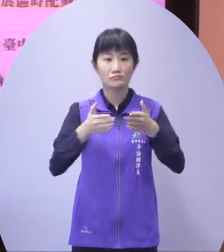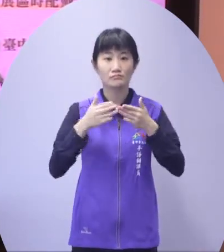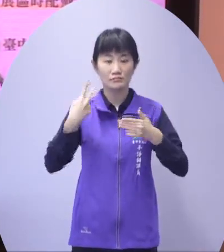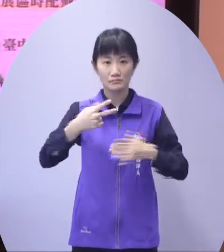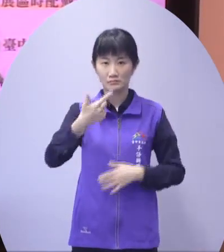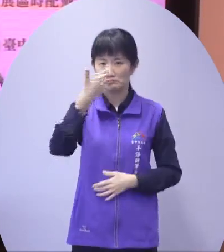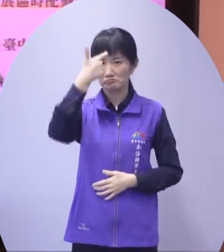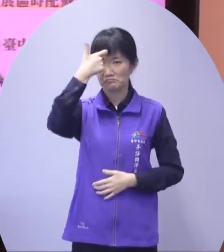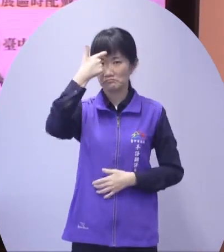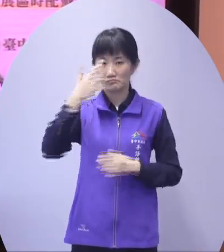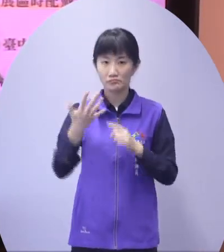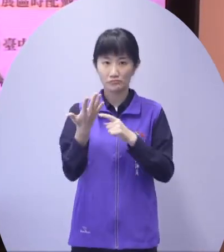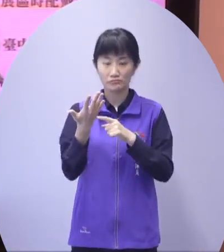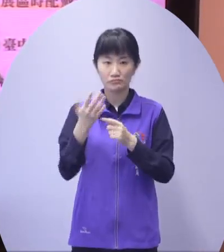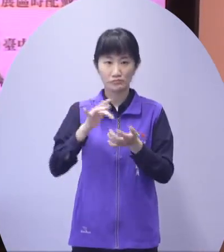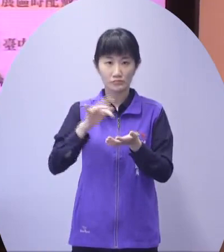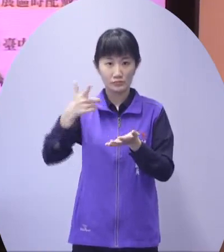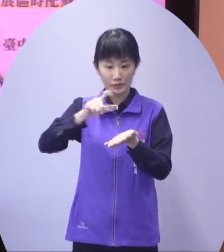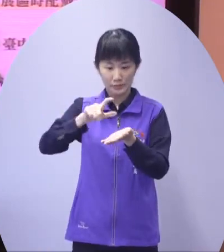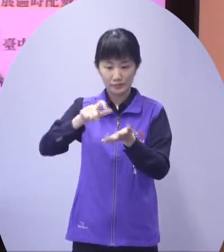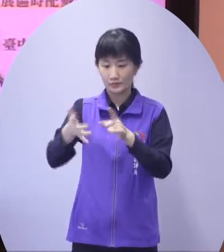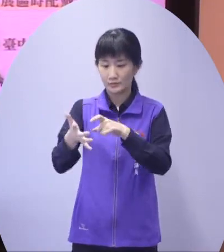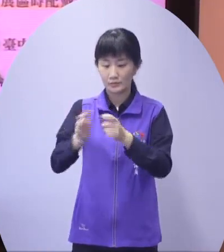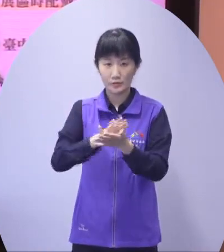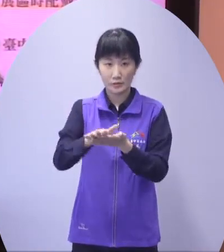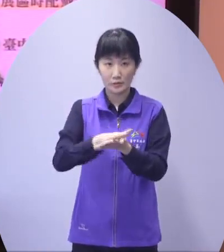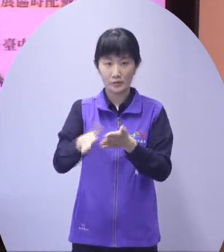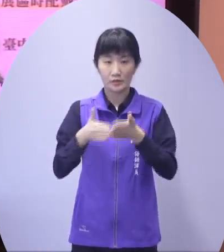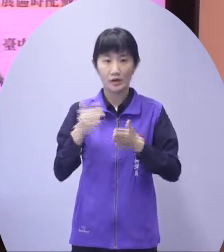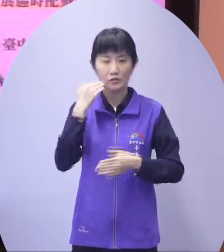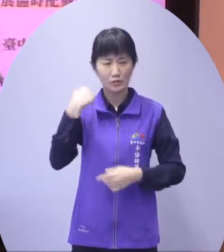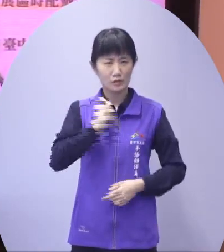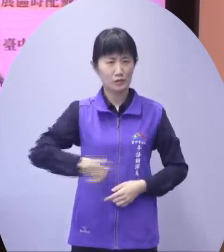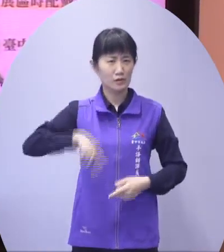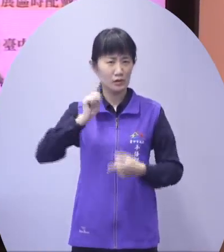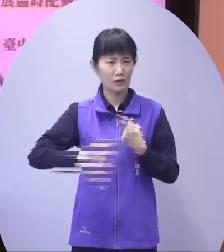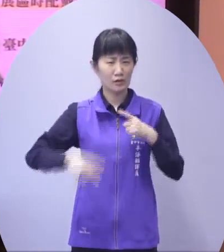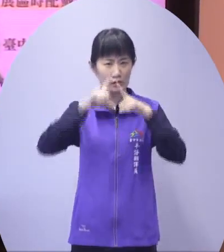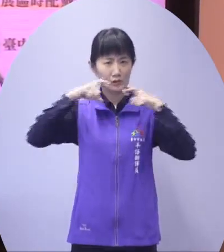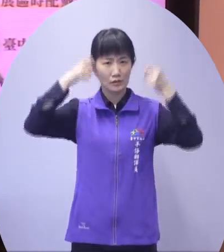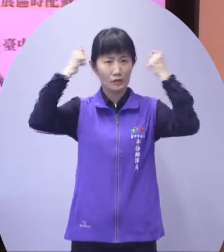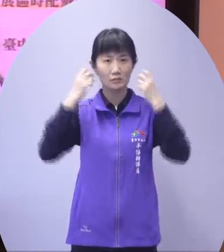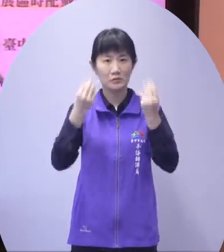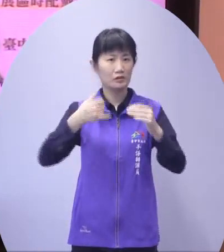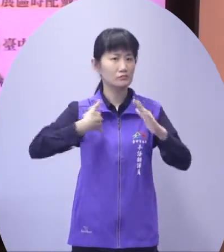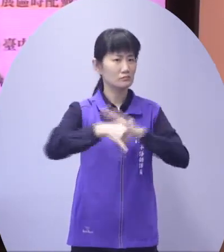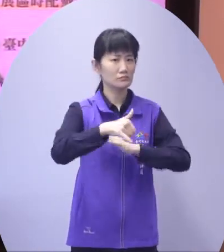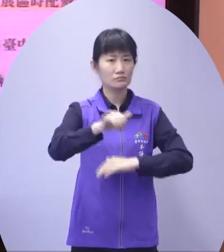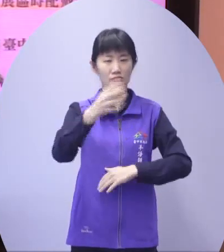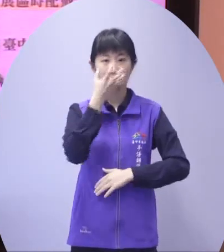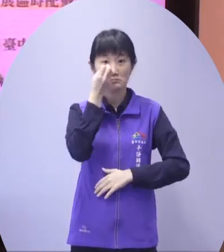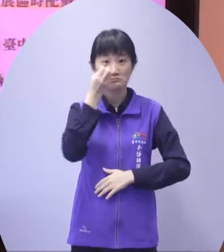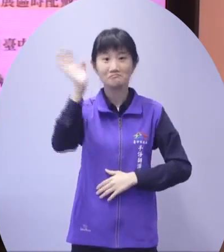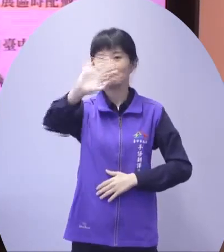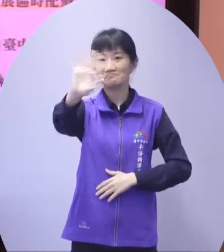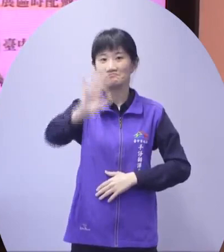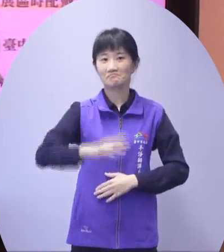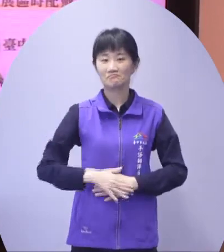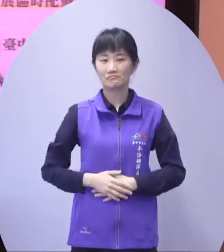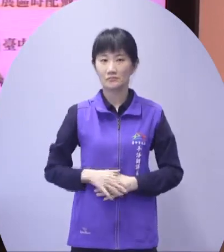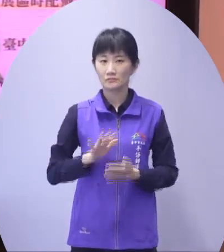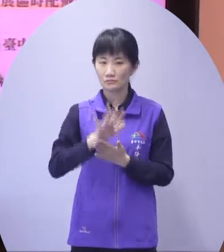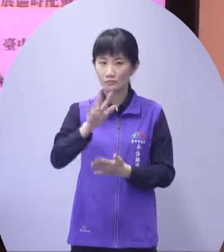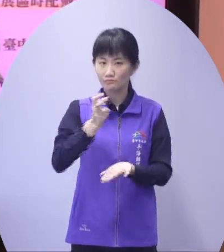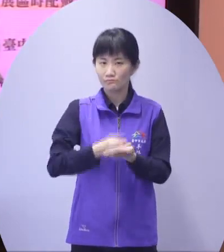量体温、手部消毒。如果有发烧的情形或是未佩戴口罩，我们不得进入展区。那这部分我们会来进行严格的控